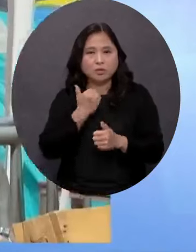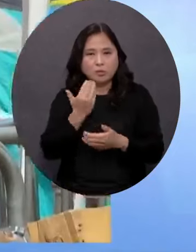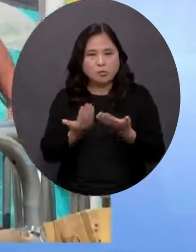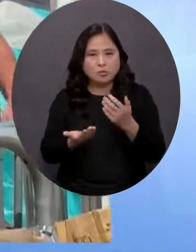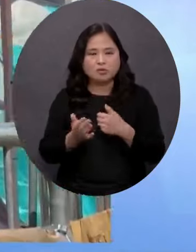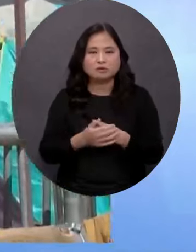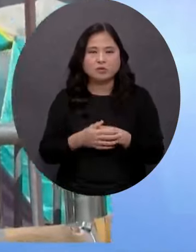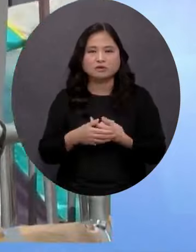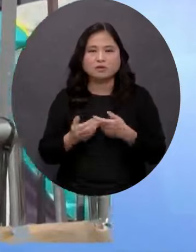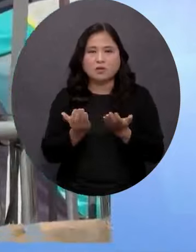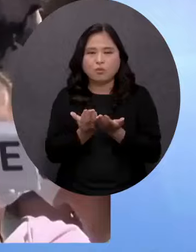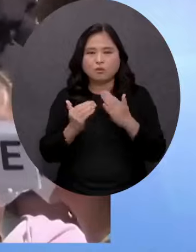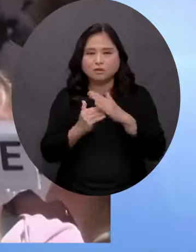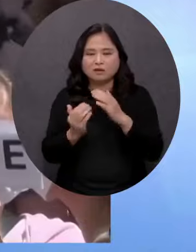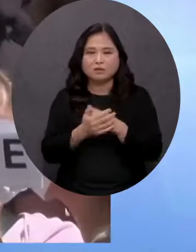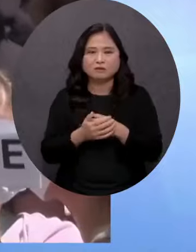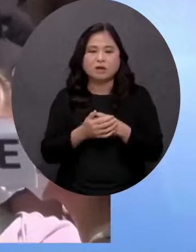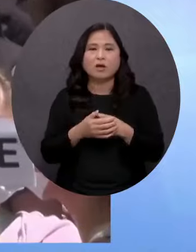或者开除学籍。